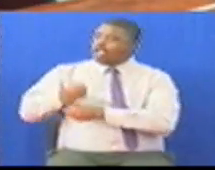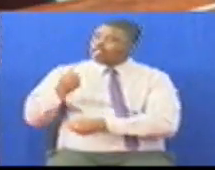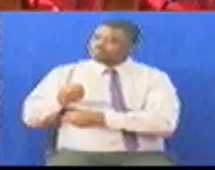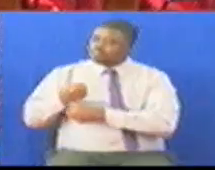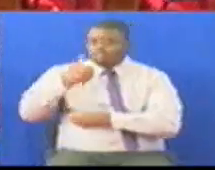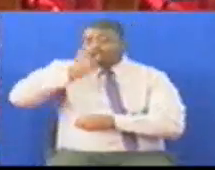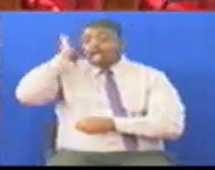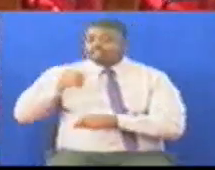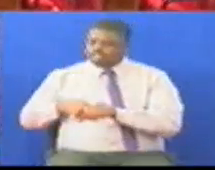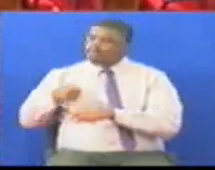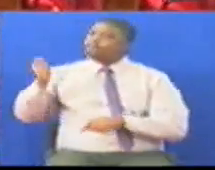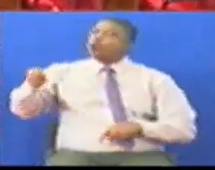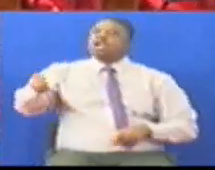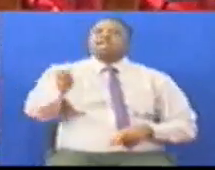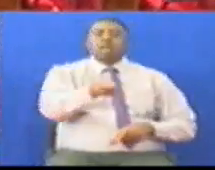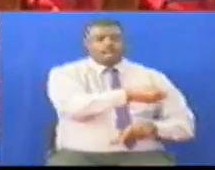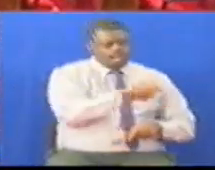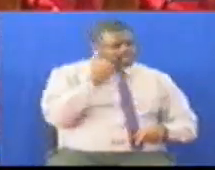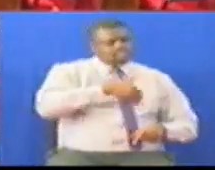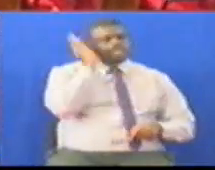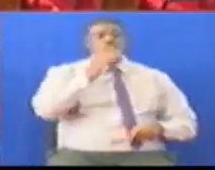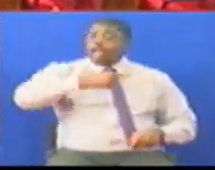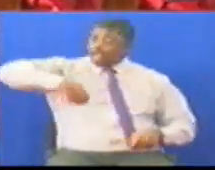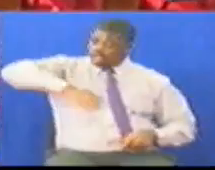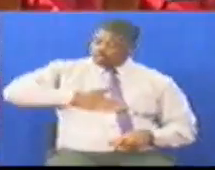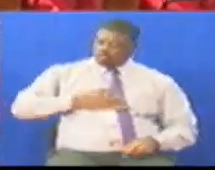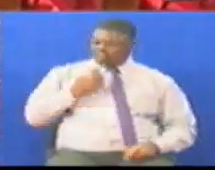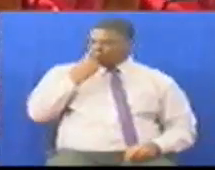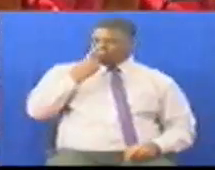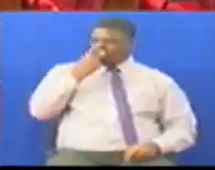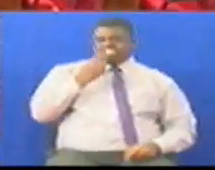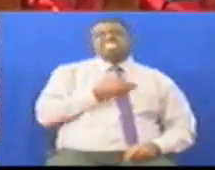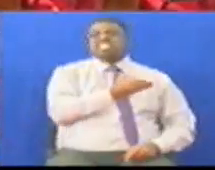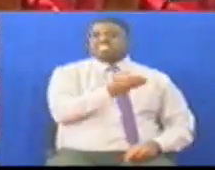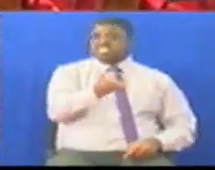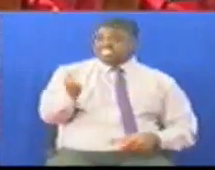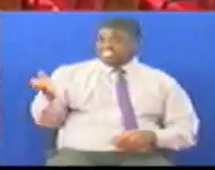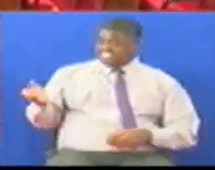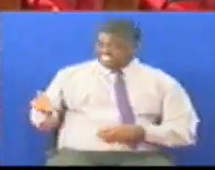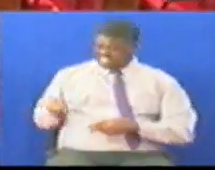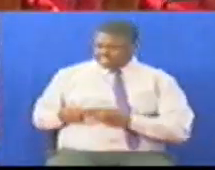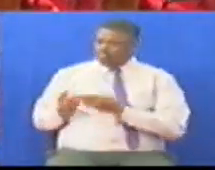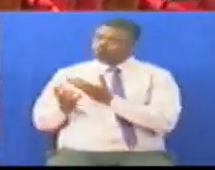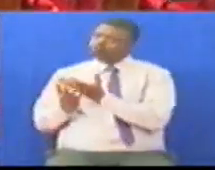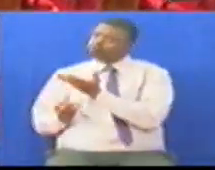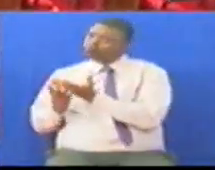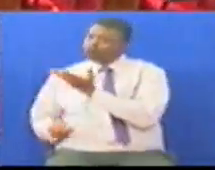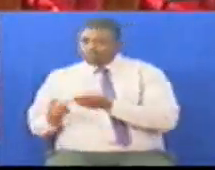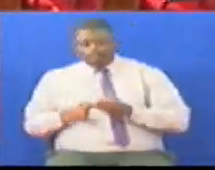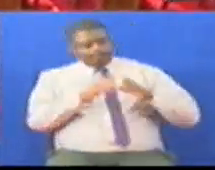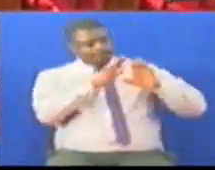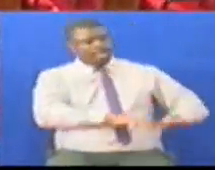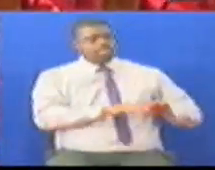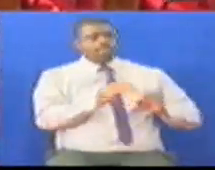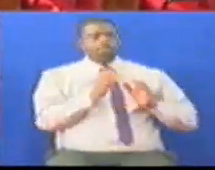kuwaambia kwamba serikali yetu inaona ufahari kuwa na ninyi watumishi wa umma mliochujwa, mliobaki mko